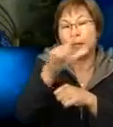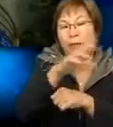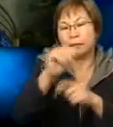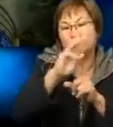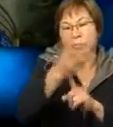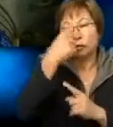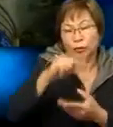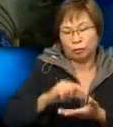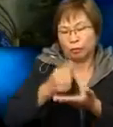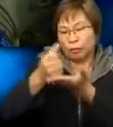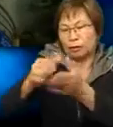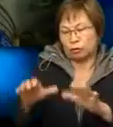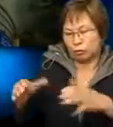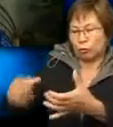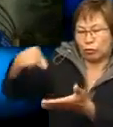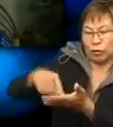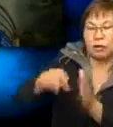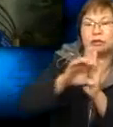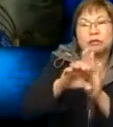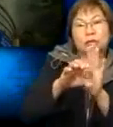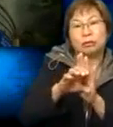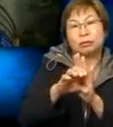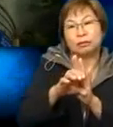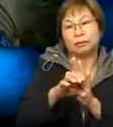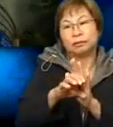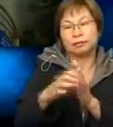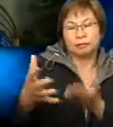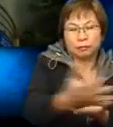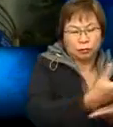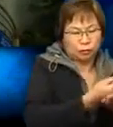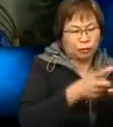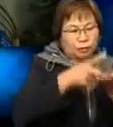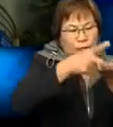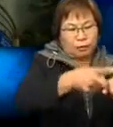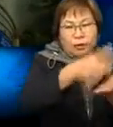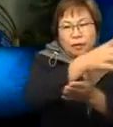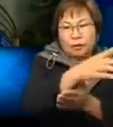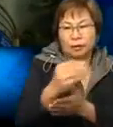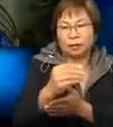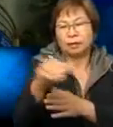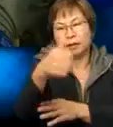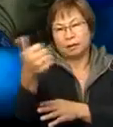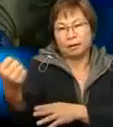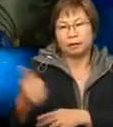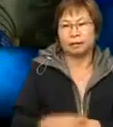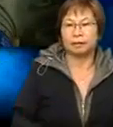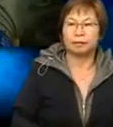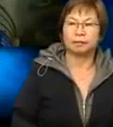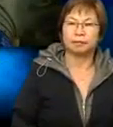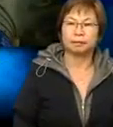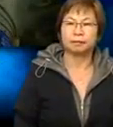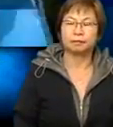untuk membantu golongan ini seperti mengutip derma dan sebagainya.